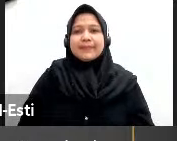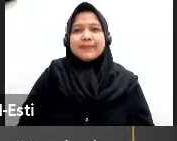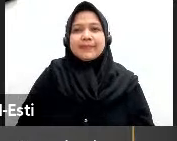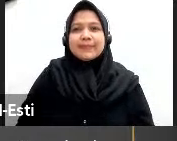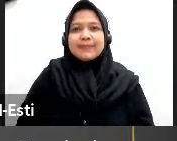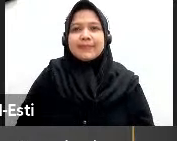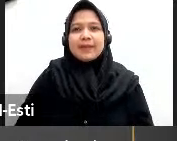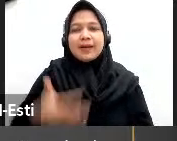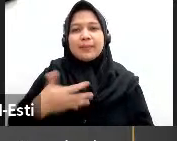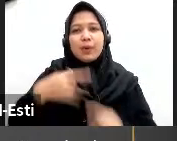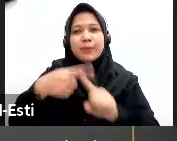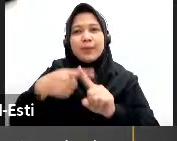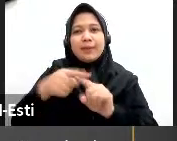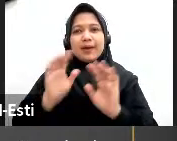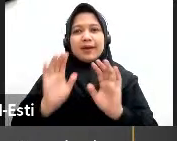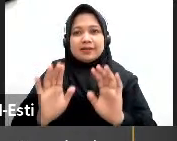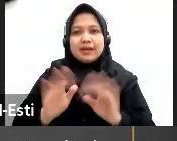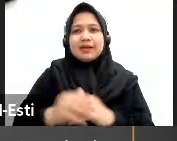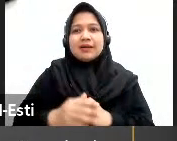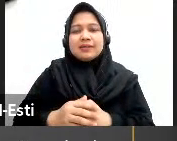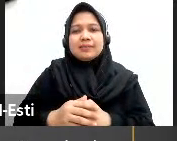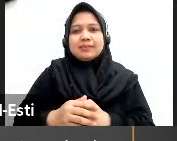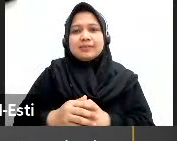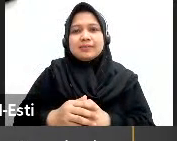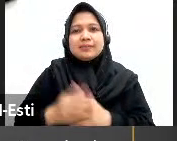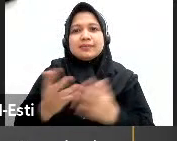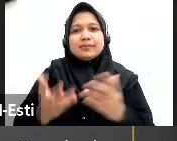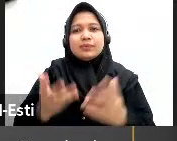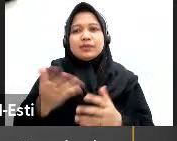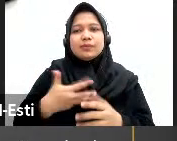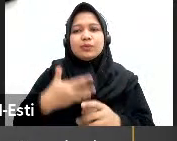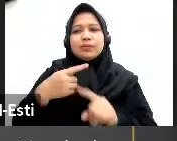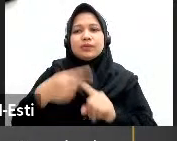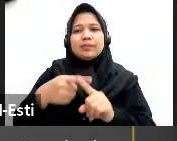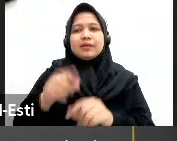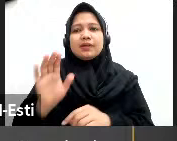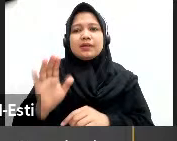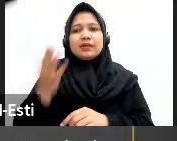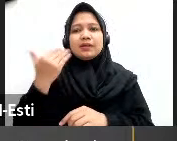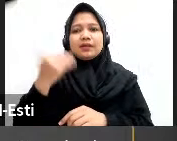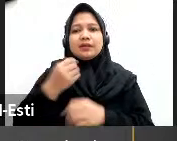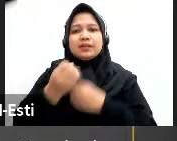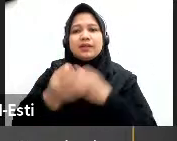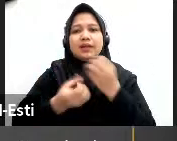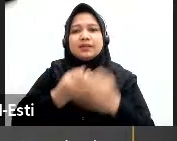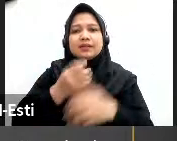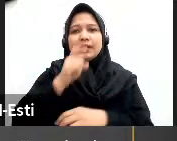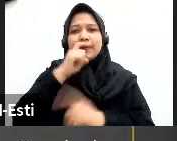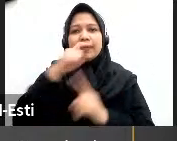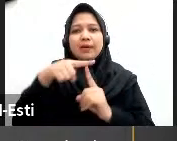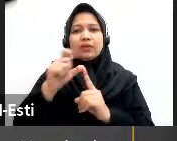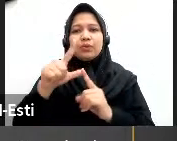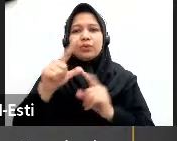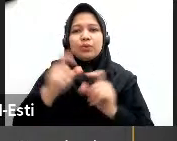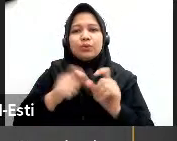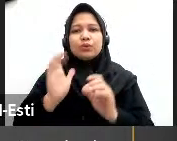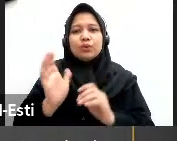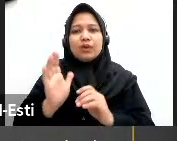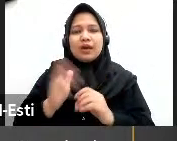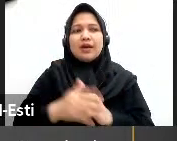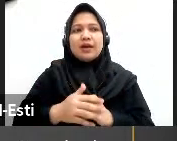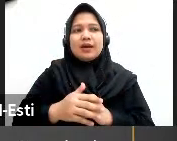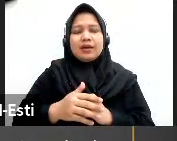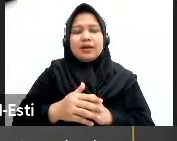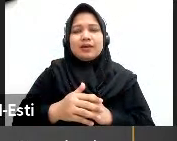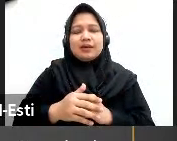ya tambahkan saja sebetulnya mungkin ingin mendapatkan saja tadi sudah dijelaskan oleh Pak Tulus Ya kami juga apa